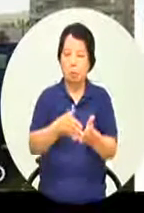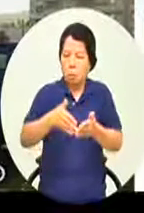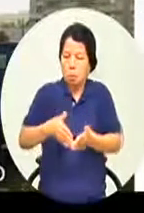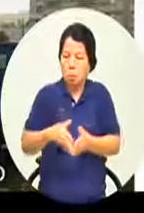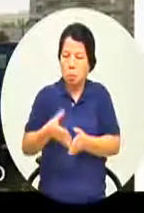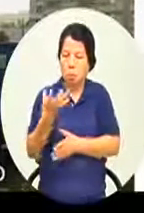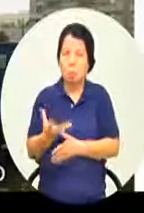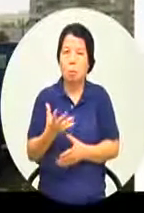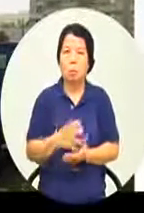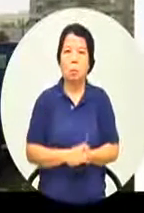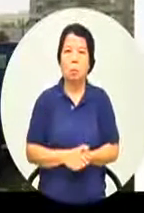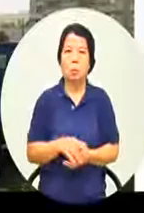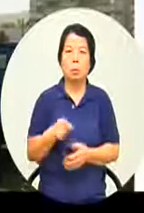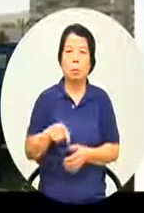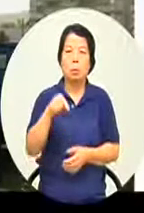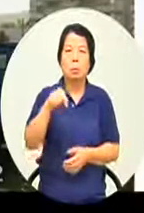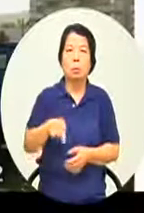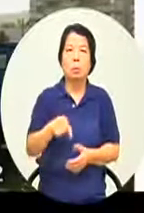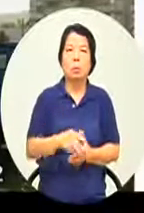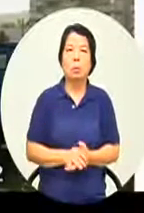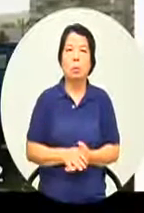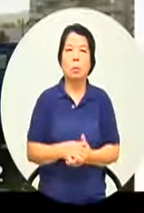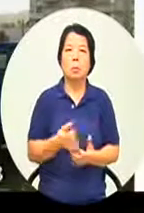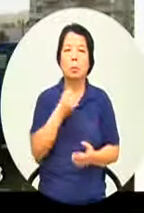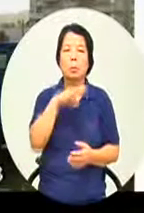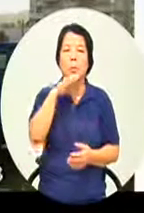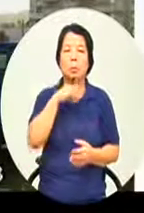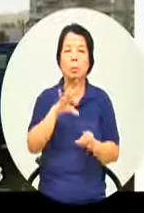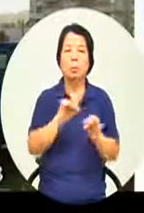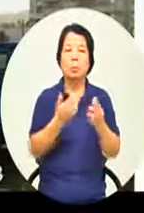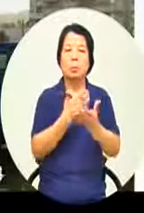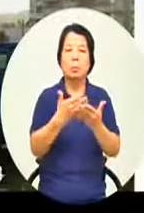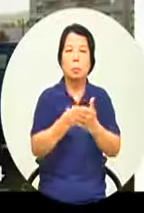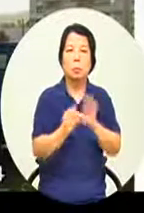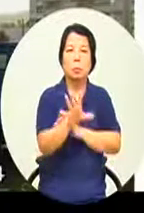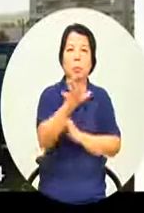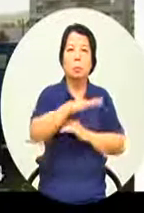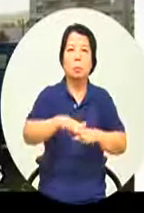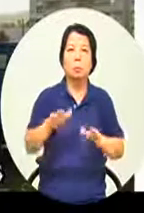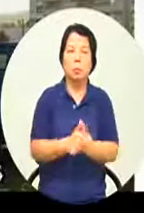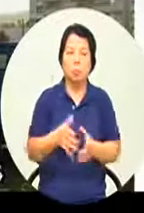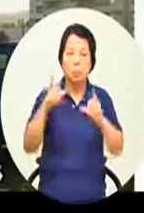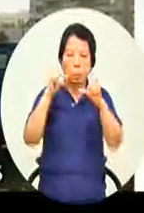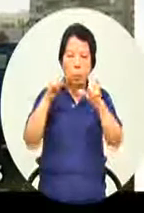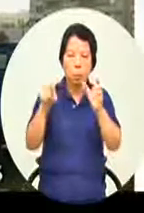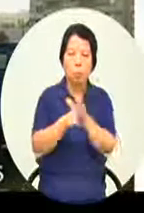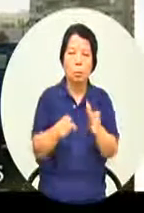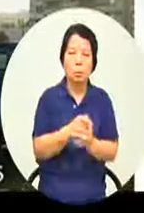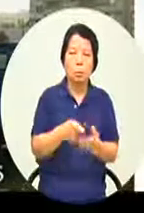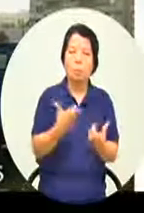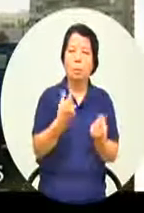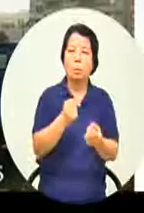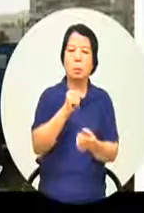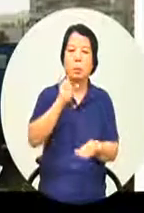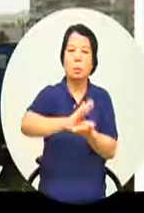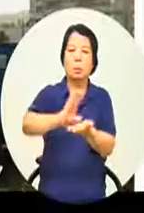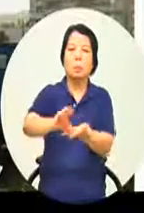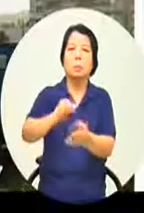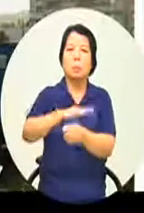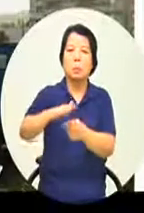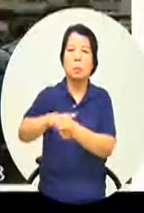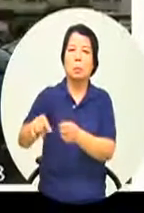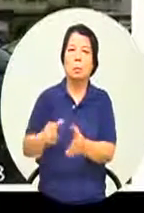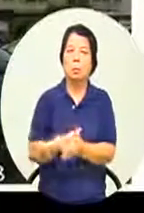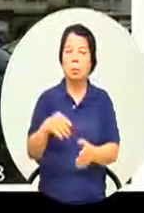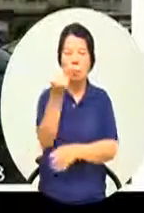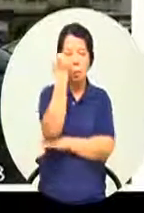哦。那这一块就是等一下我会秀地图给局长看哦。这一块目前我去拍的时候也是停得满满的，那前面这边人家都是